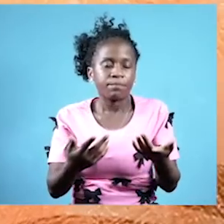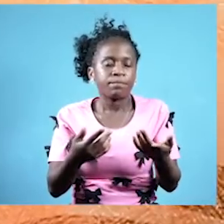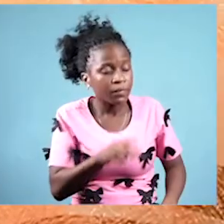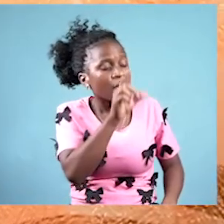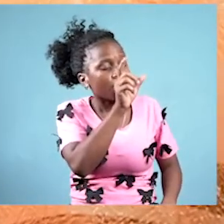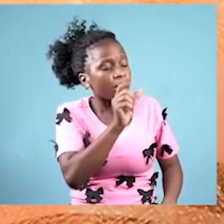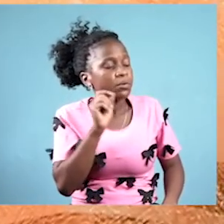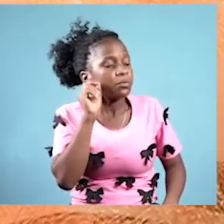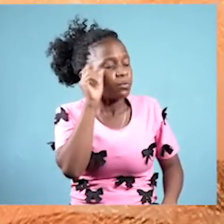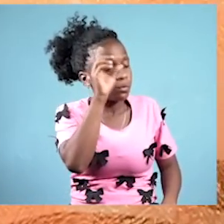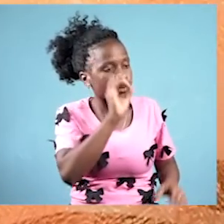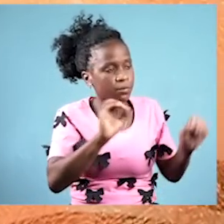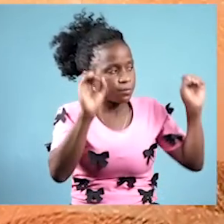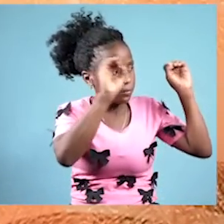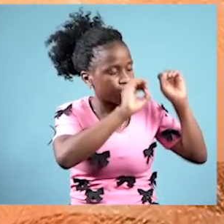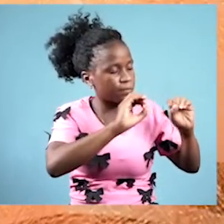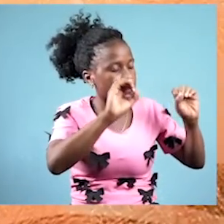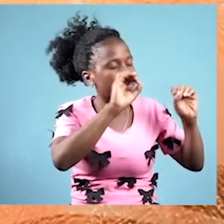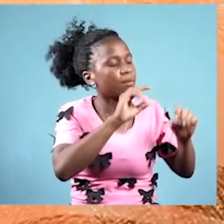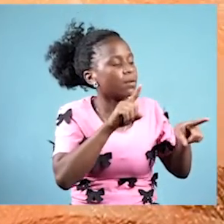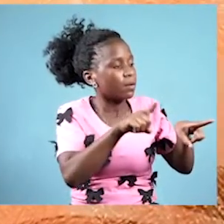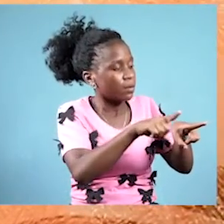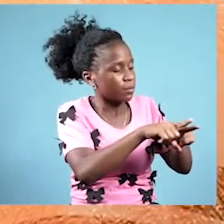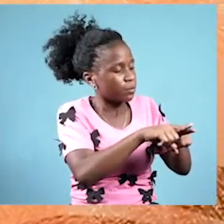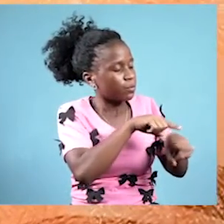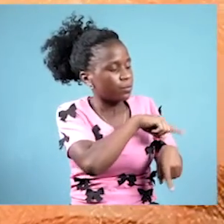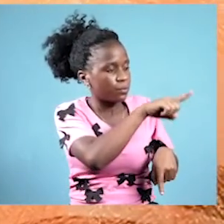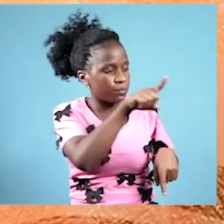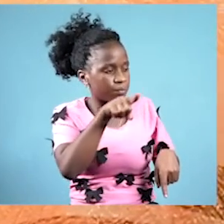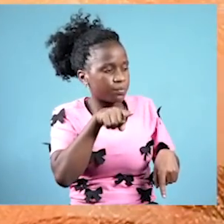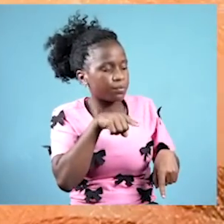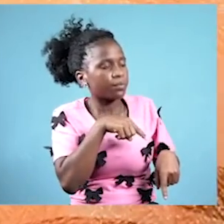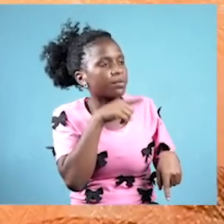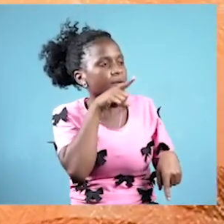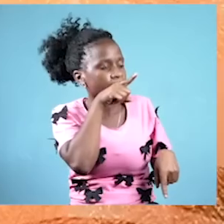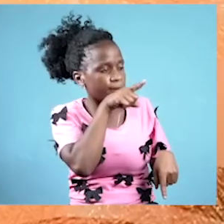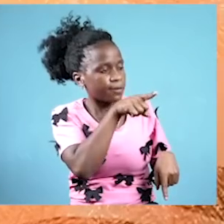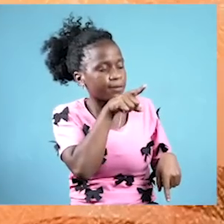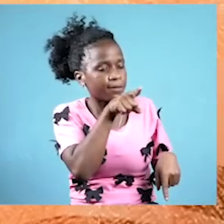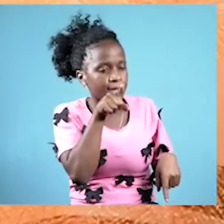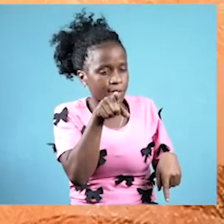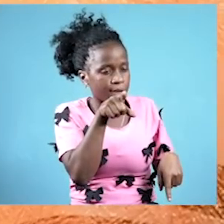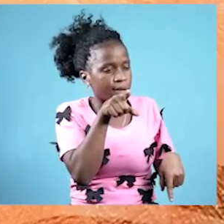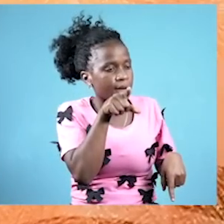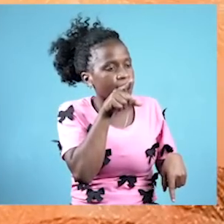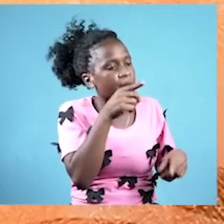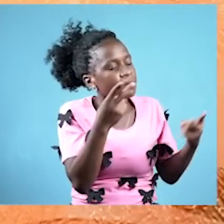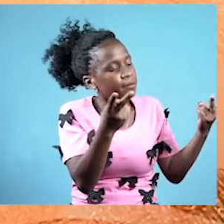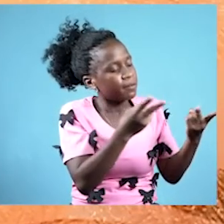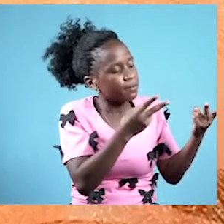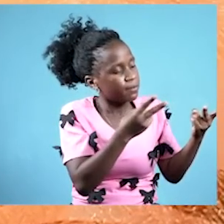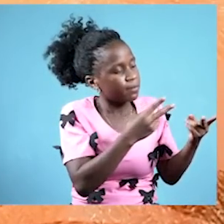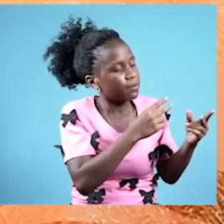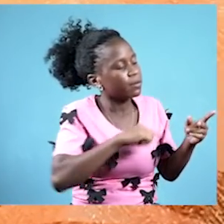Ndugu zangu tunazungumza hapa kwa wale ambao hamjaelewa hili ni kwamba ndugu yetu Madabida